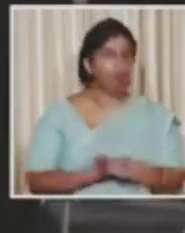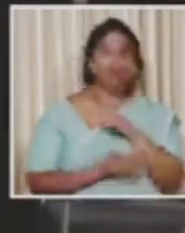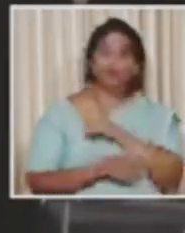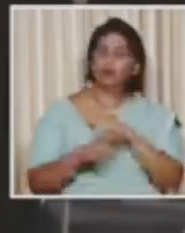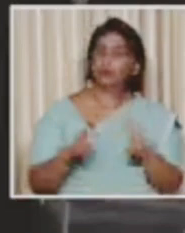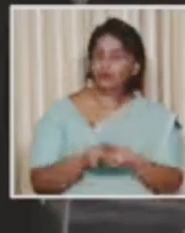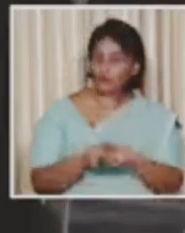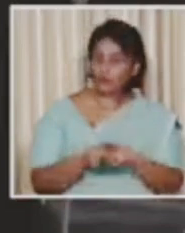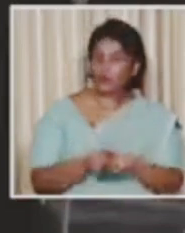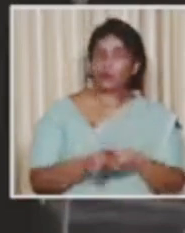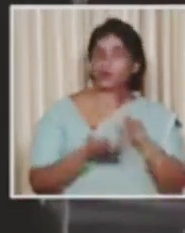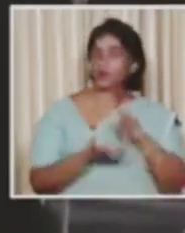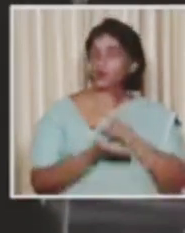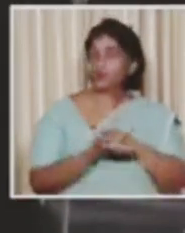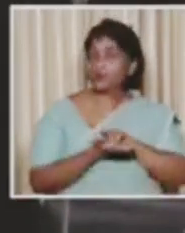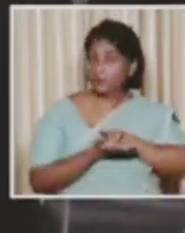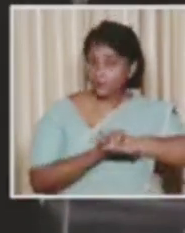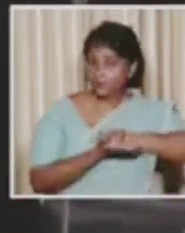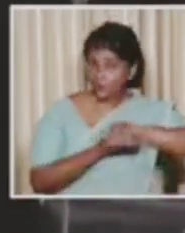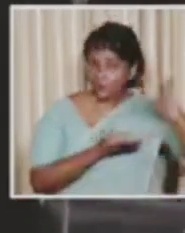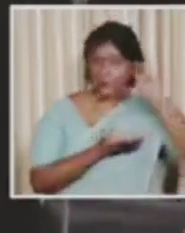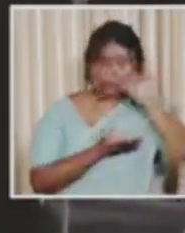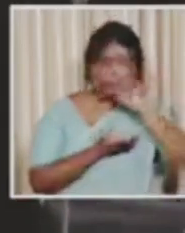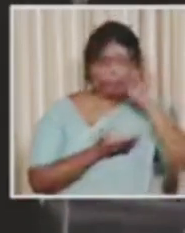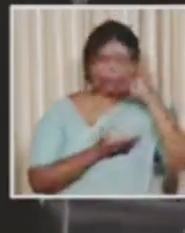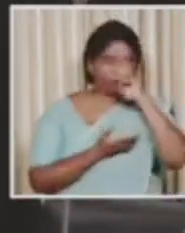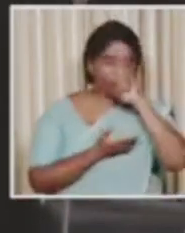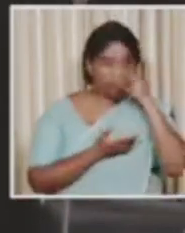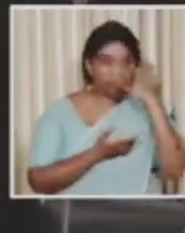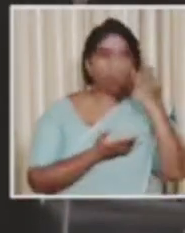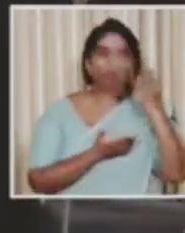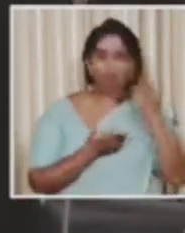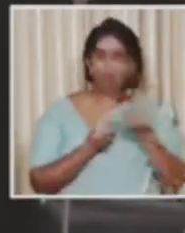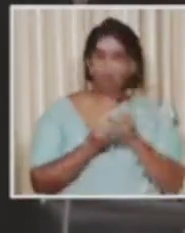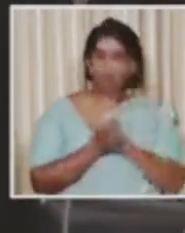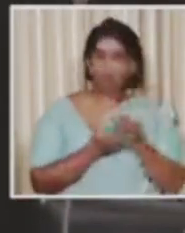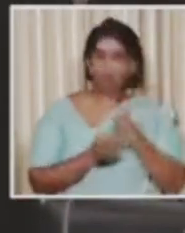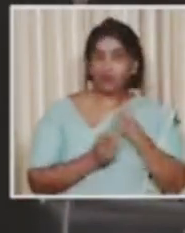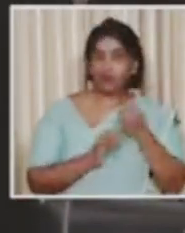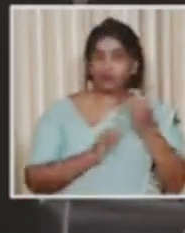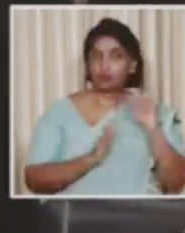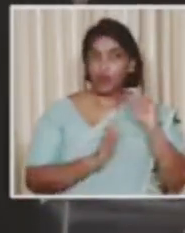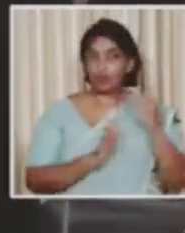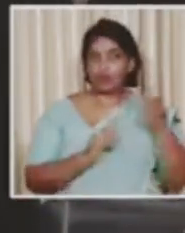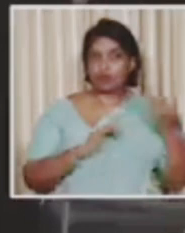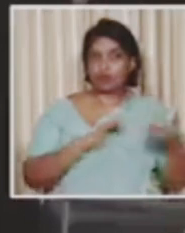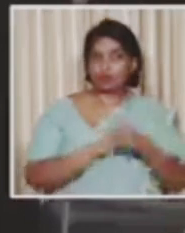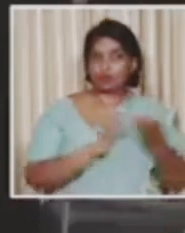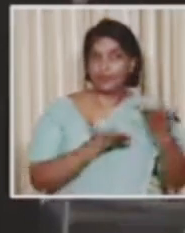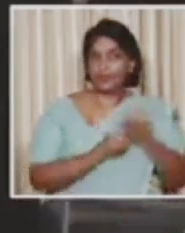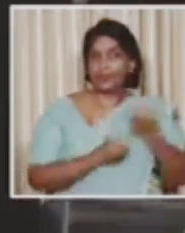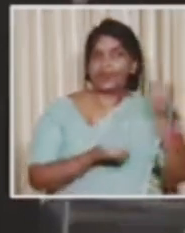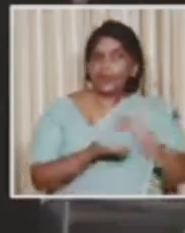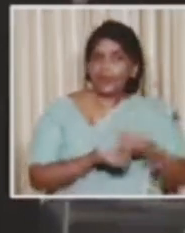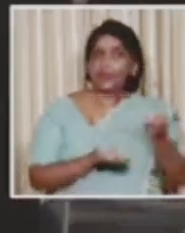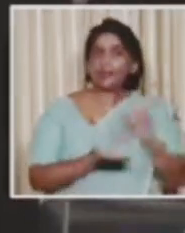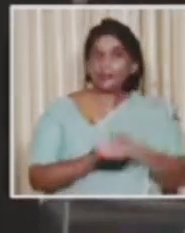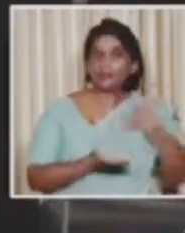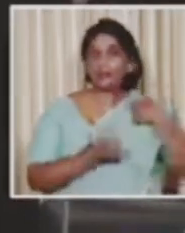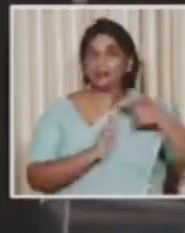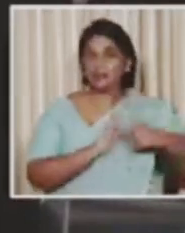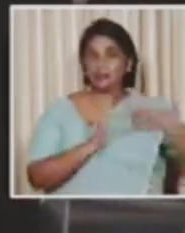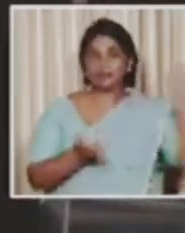වගේම විදේශගත වෙලා මාස දෙකෙන් තුනෙක් අර තමුන්ට හම්බෙන කොමිස් මුදල් අරන් නැවත වතාවක් ලංකාවට